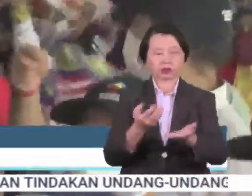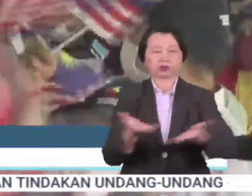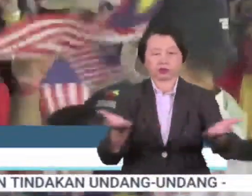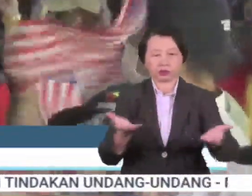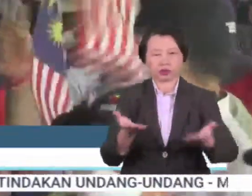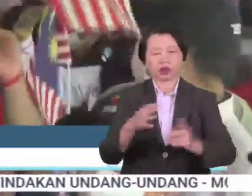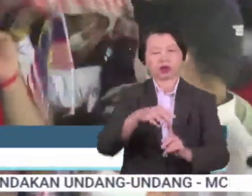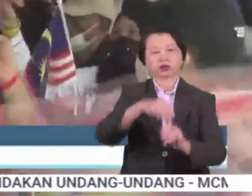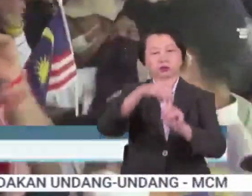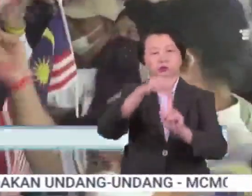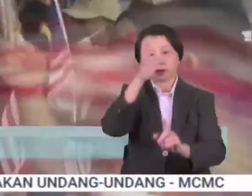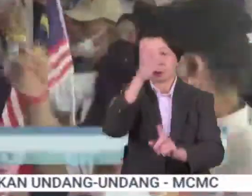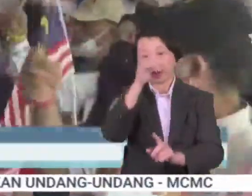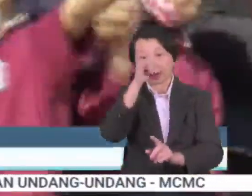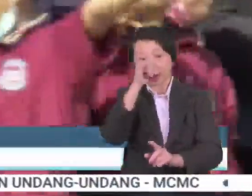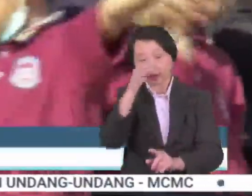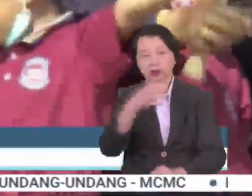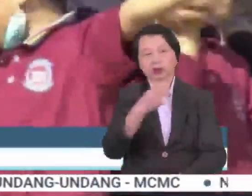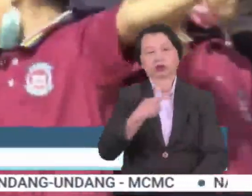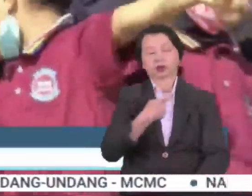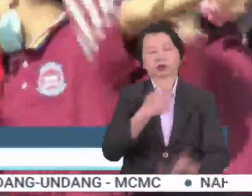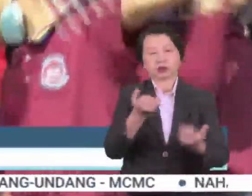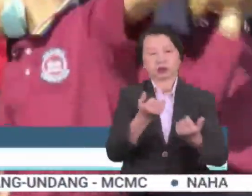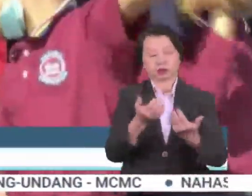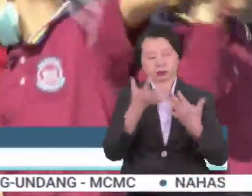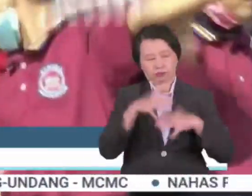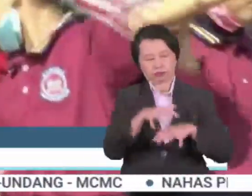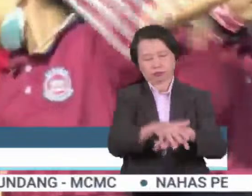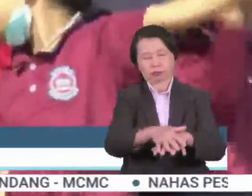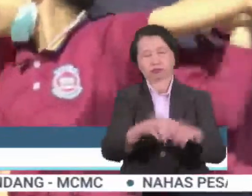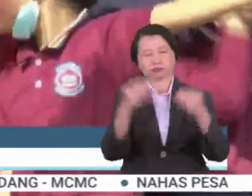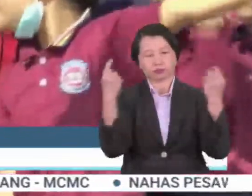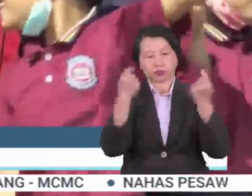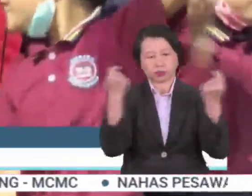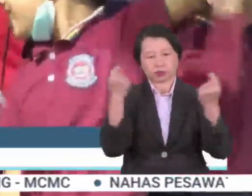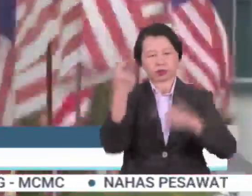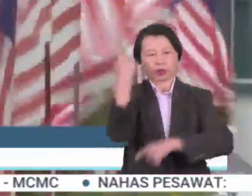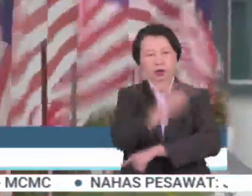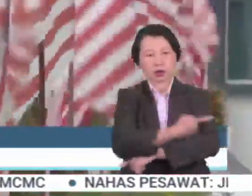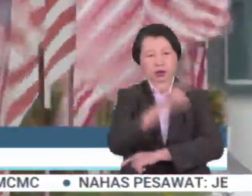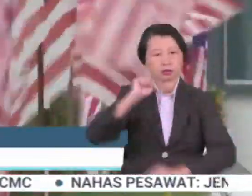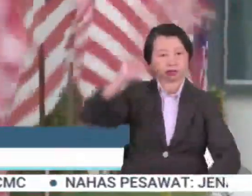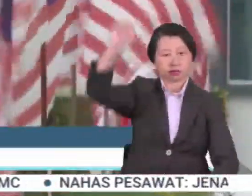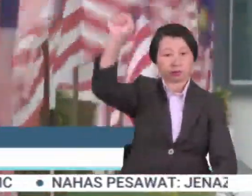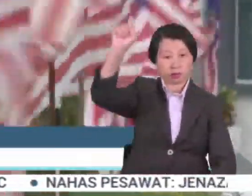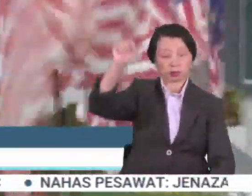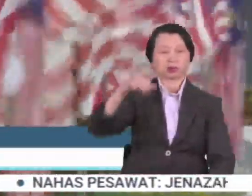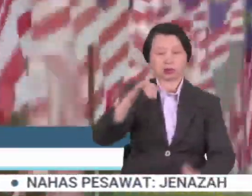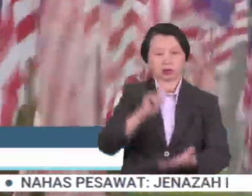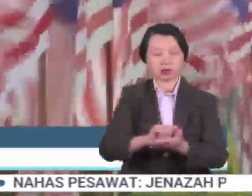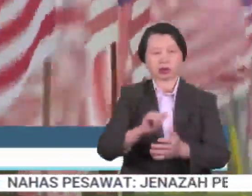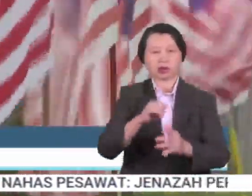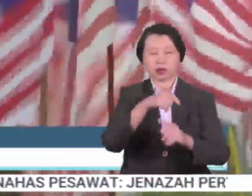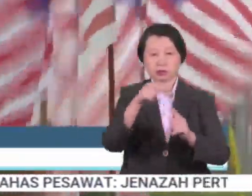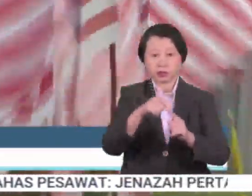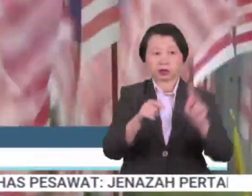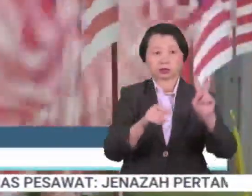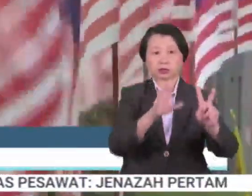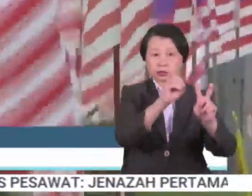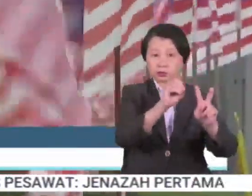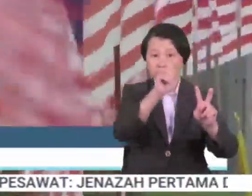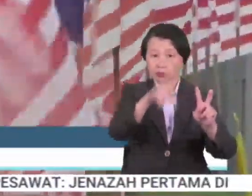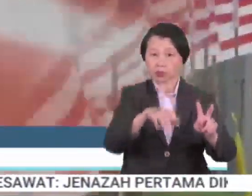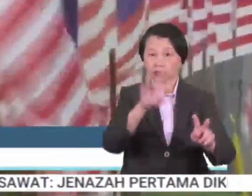so di kesempatan ini juga kita nak terapkan juga untuk sambutan hari kebangsaan ni di mana pada 20 hari bulan